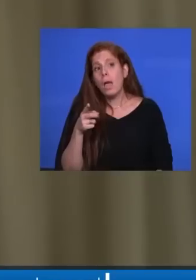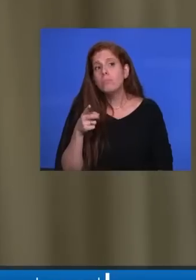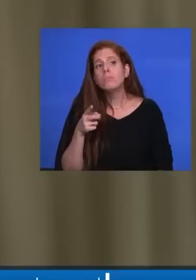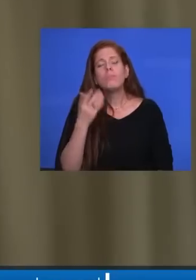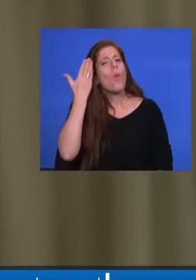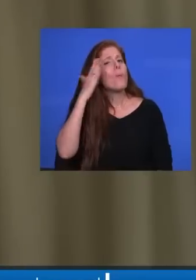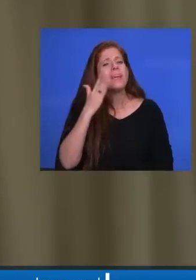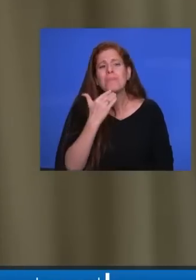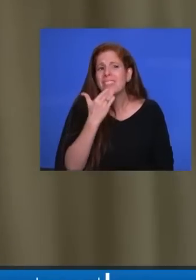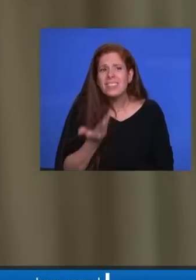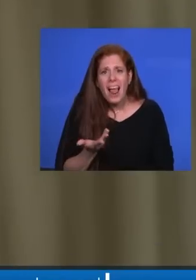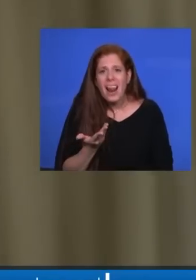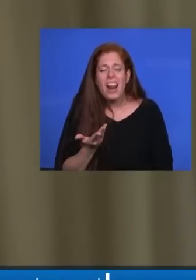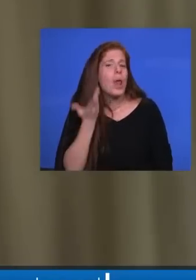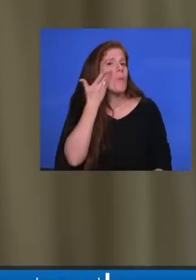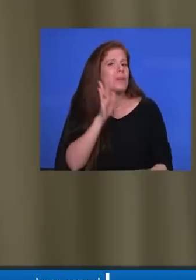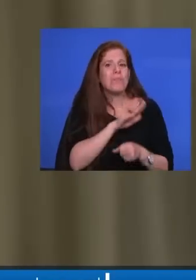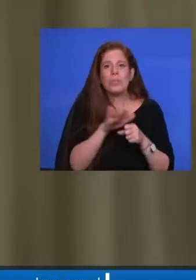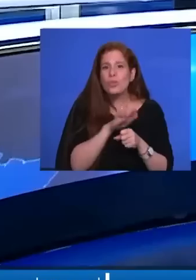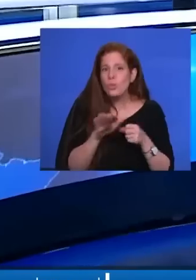ما يعرفون عن اسرائيل ما يعرفون عن الهولوكوست